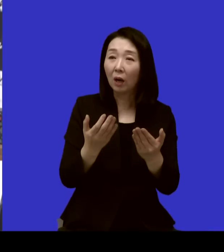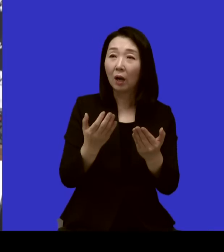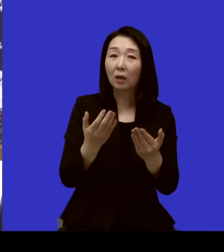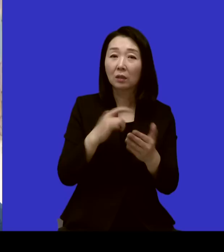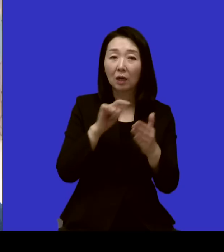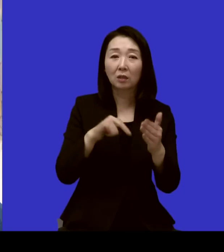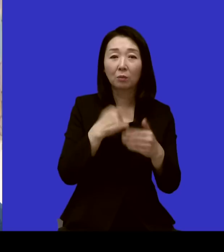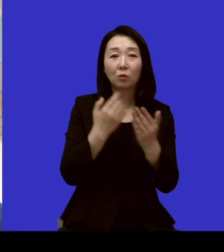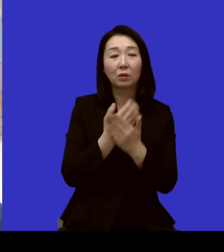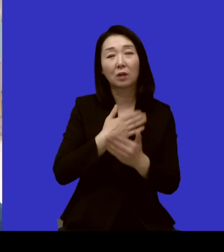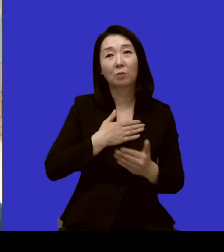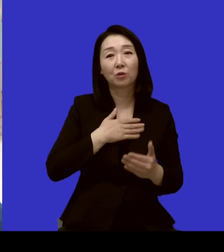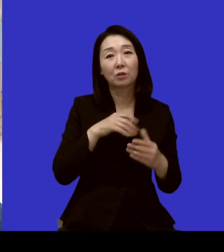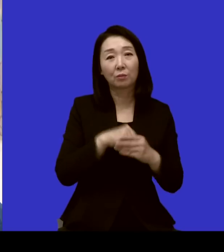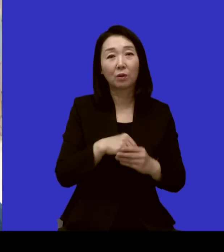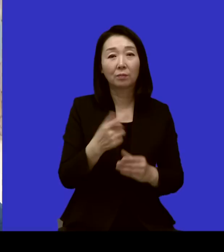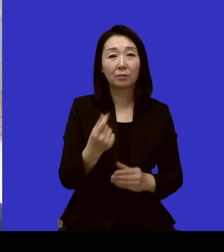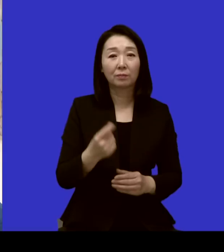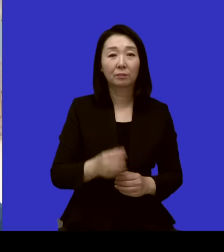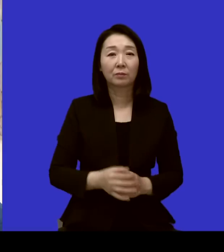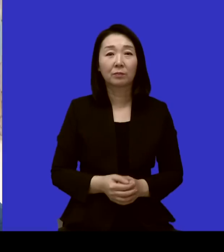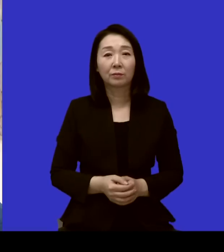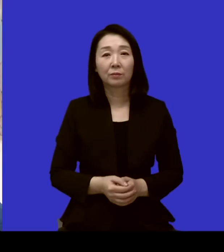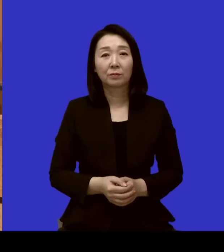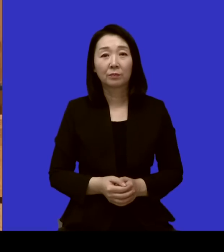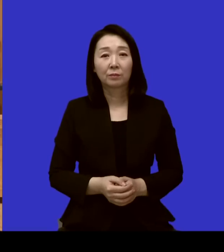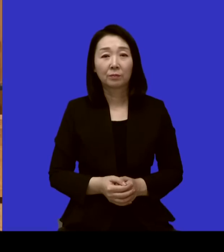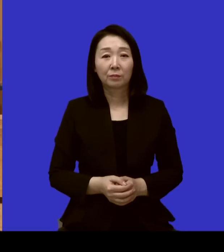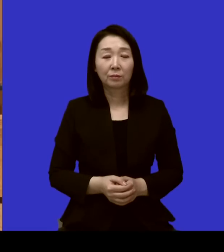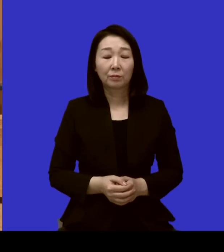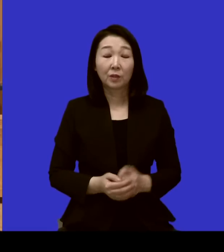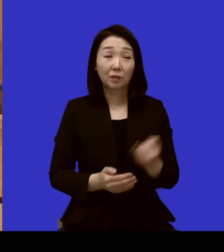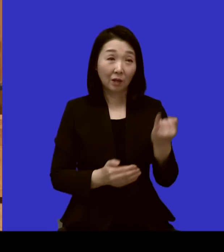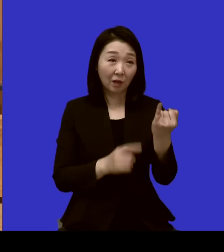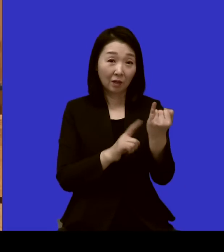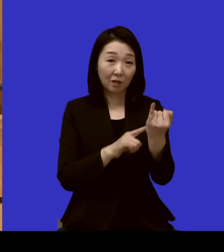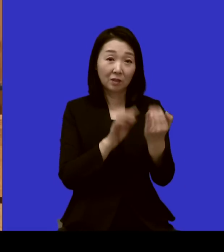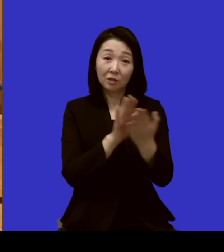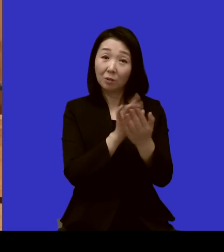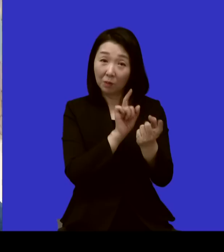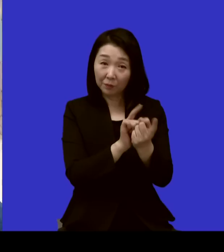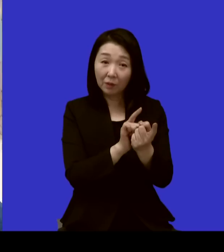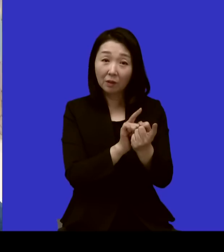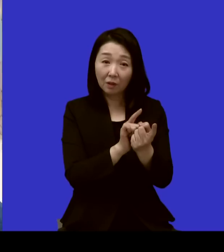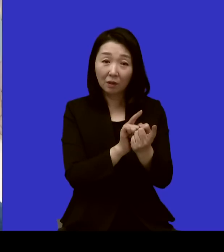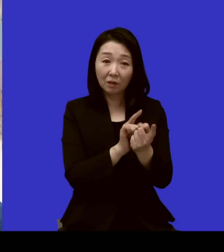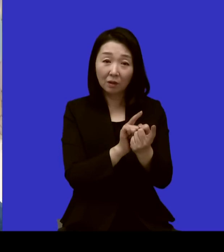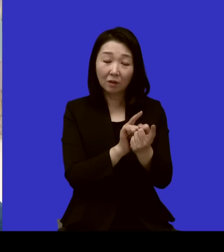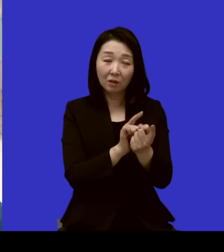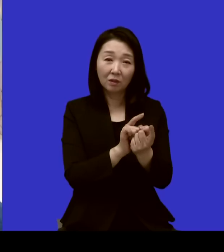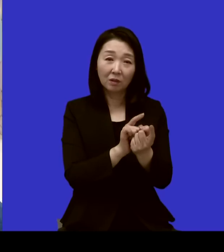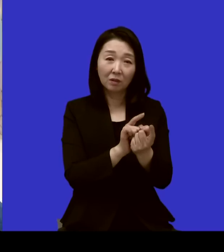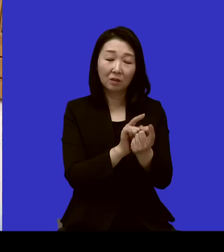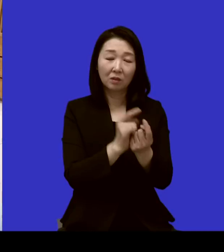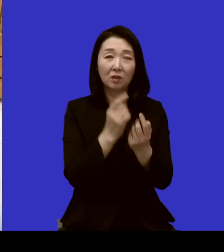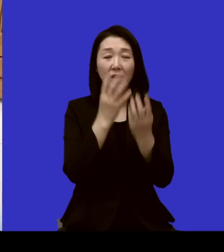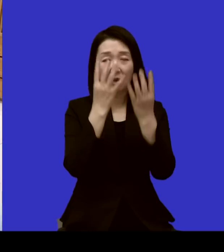모든 감정들이 다 농축돼 있던 것 같아요. 그 아이 찾아가셨어요? 예, 바로 그 소년원으로